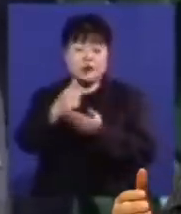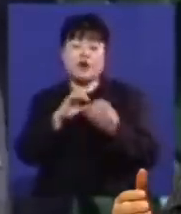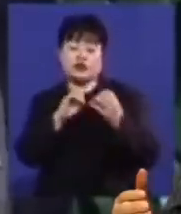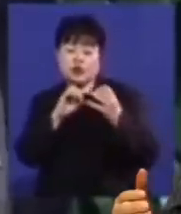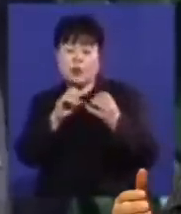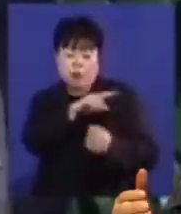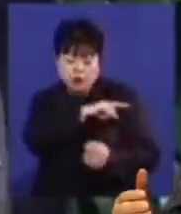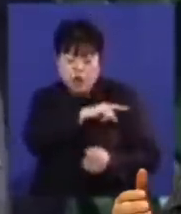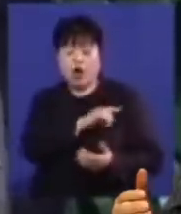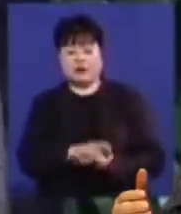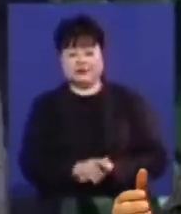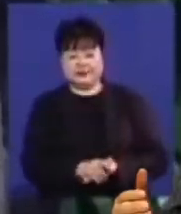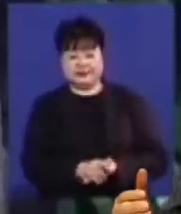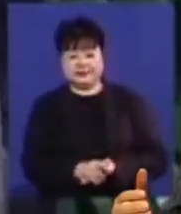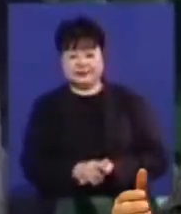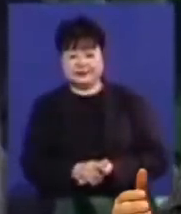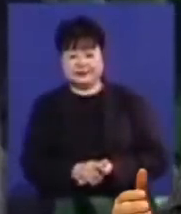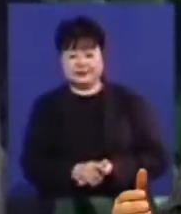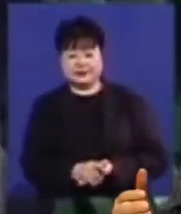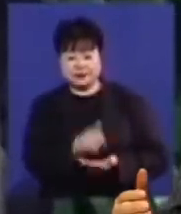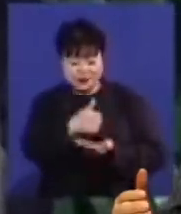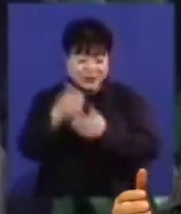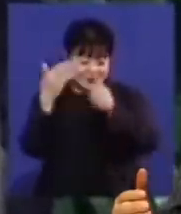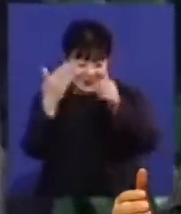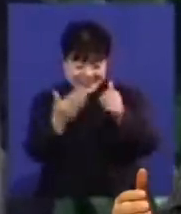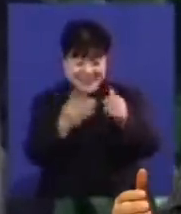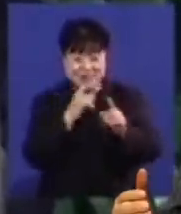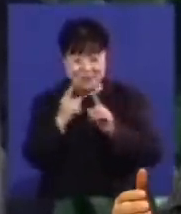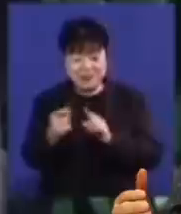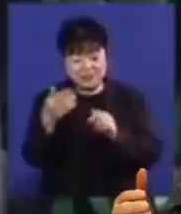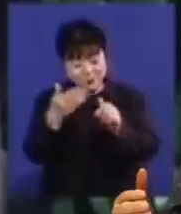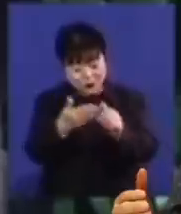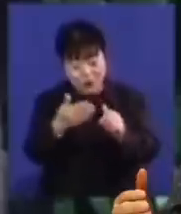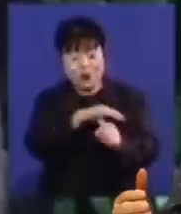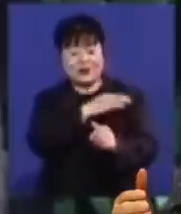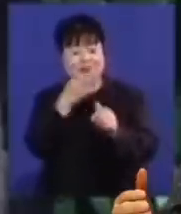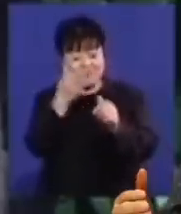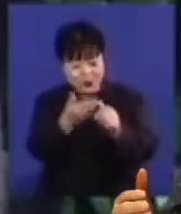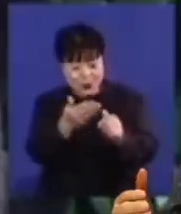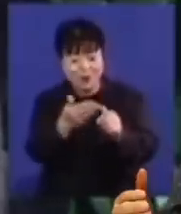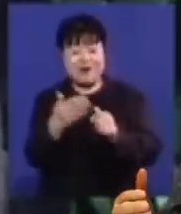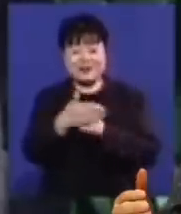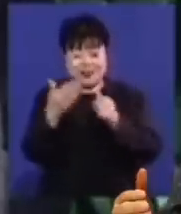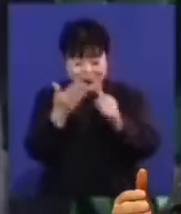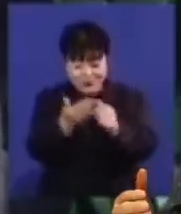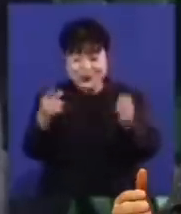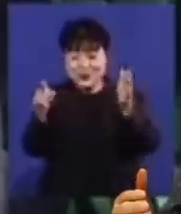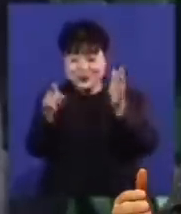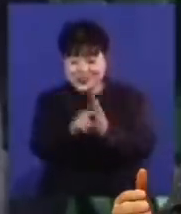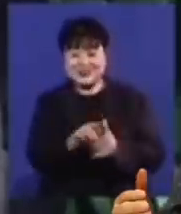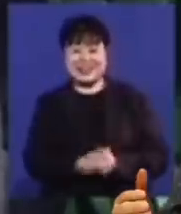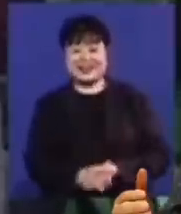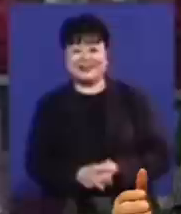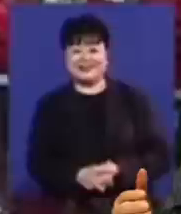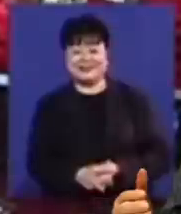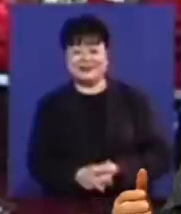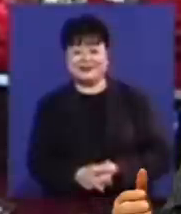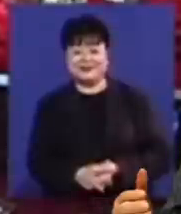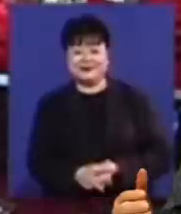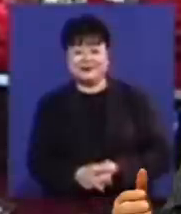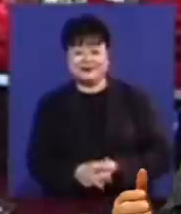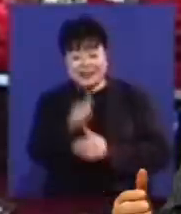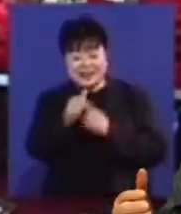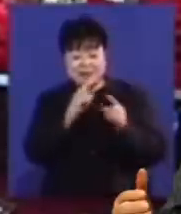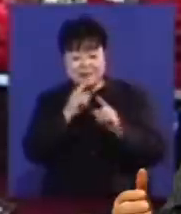돼요. 그러면 주님께서 말씀을 주시고 능력을 주시고 은혜를 주시는 것입니다.